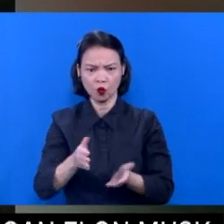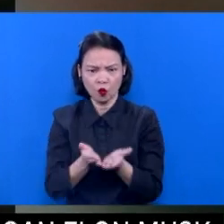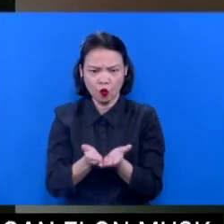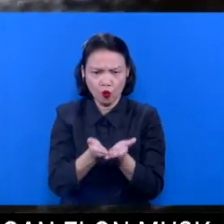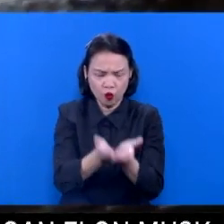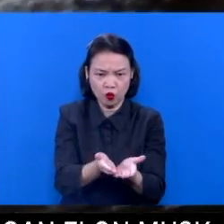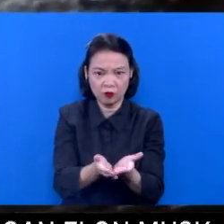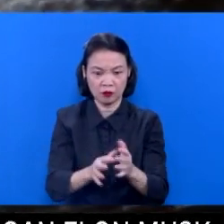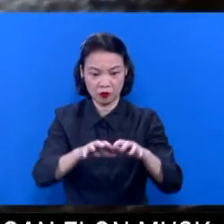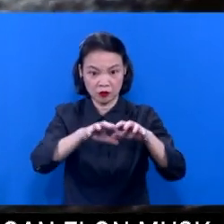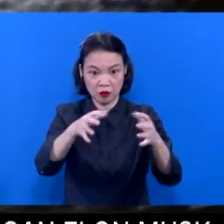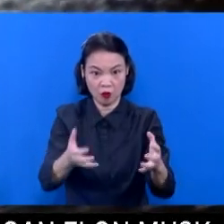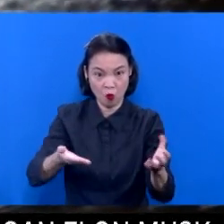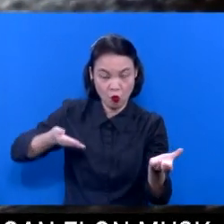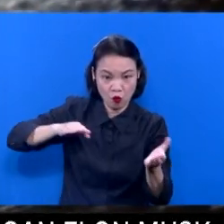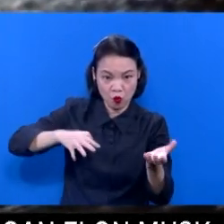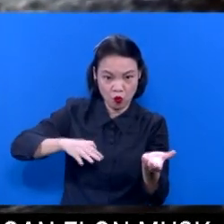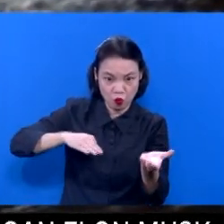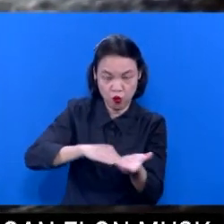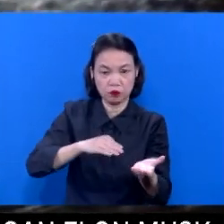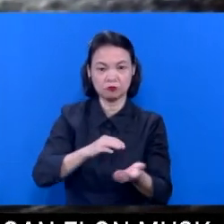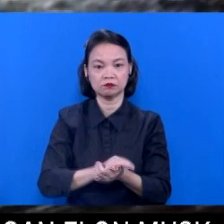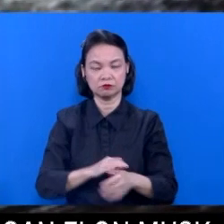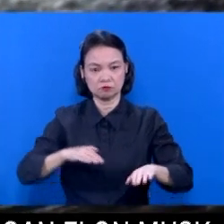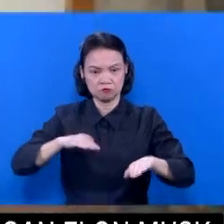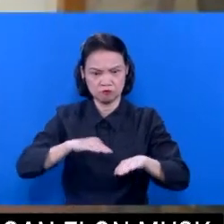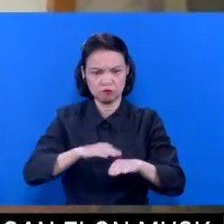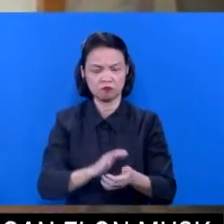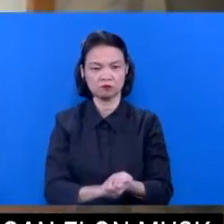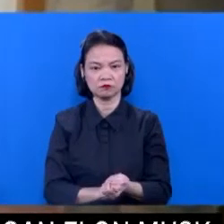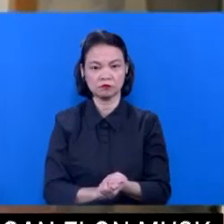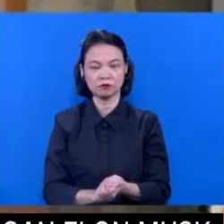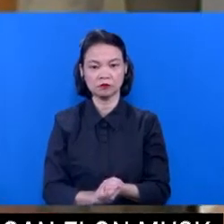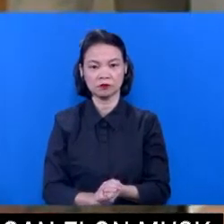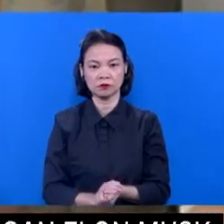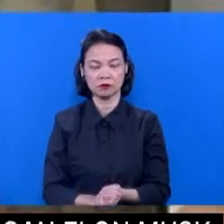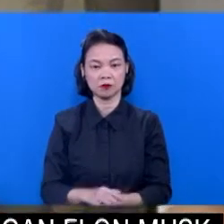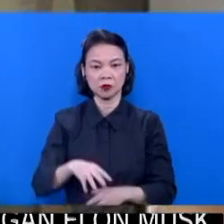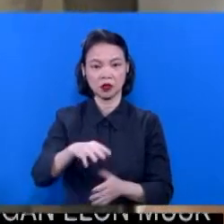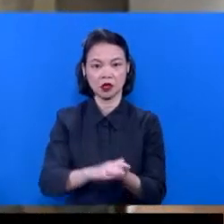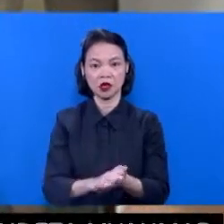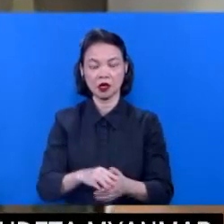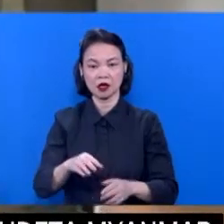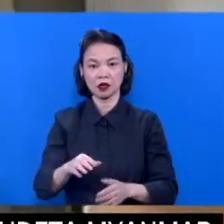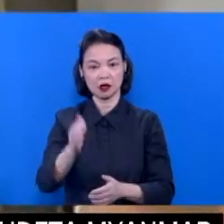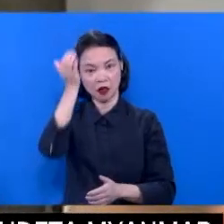alias menabrak karang di lokasi surga wisata bawah laut unggulan Indonesia, Raja Ampat, Papua